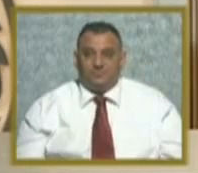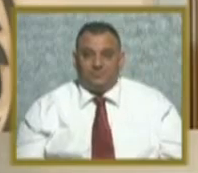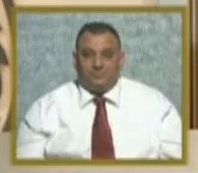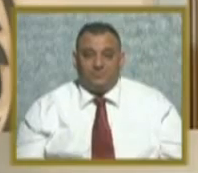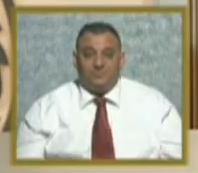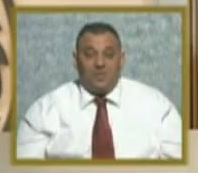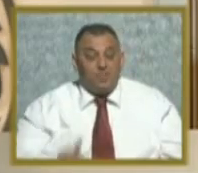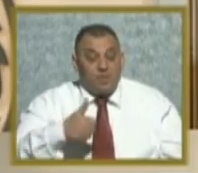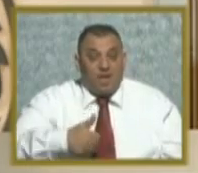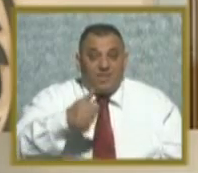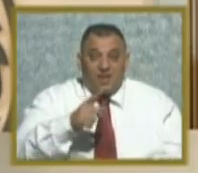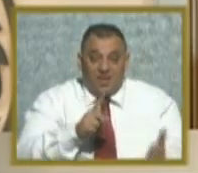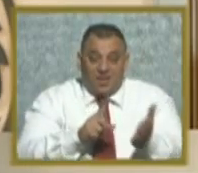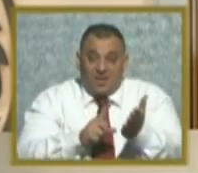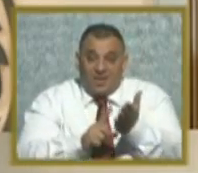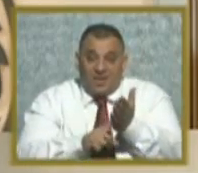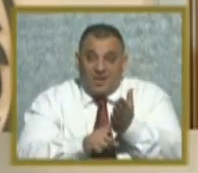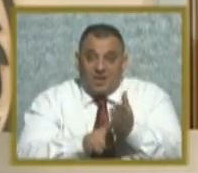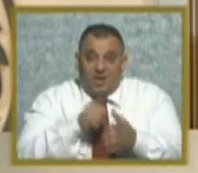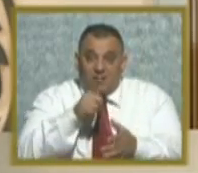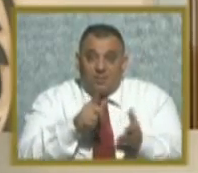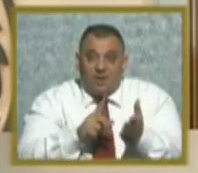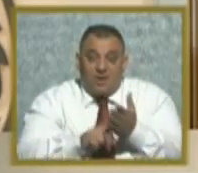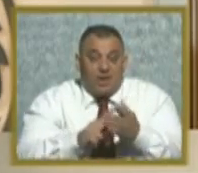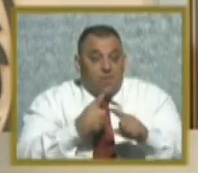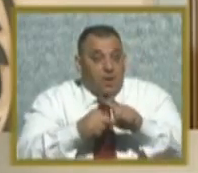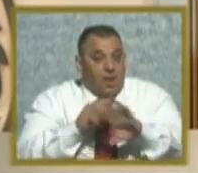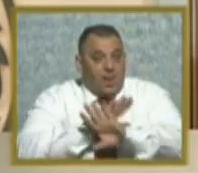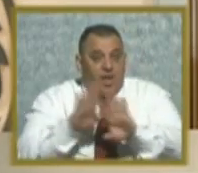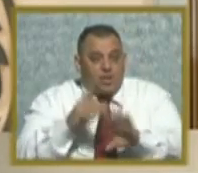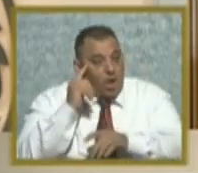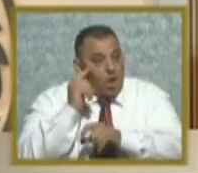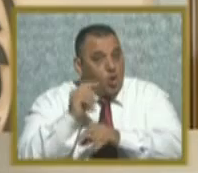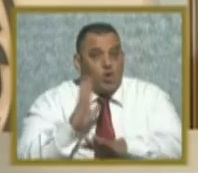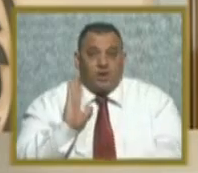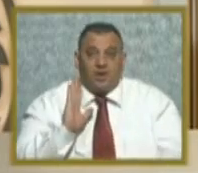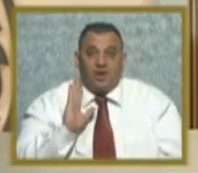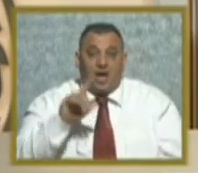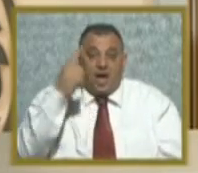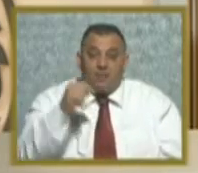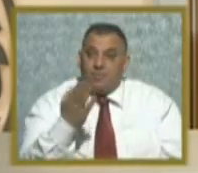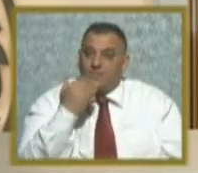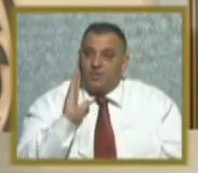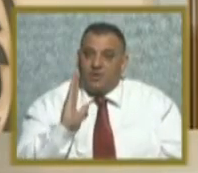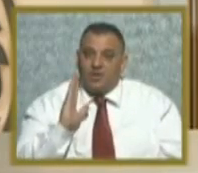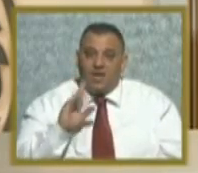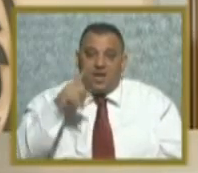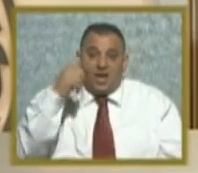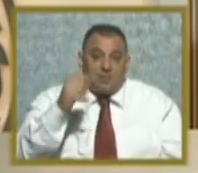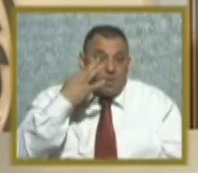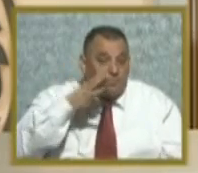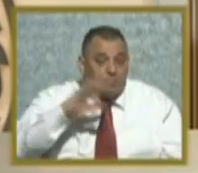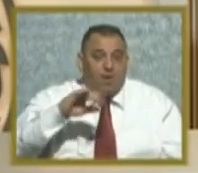الأصل، هذا الأصل. أنا ما بالمناسبة أنا لا أمنع، ما أقول إنه ما يحرم، يحرم متى؟ إذا كان